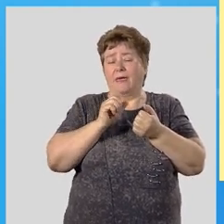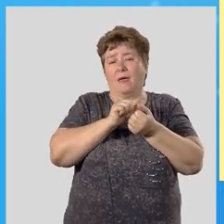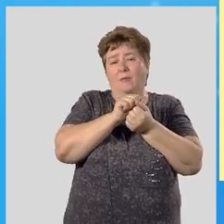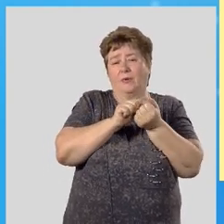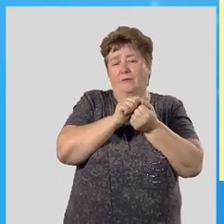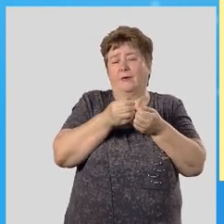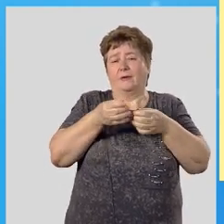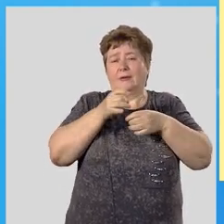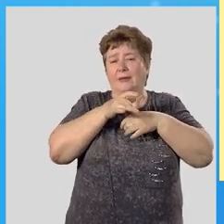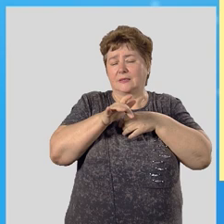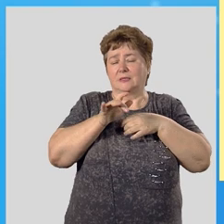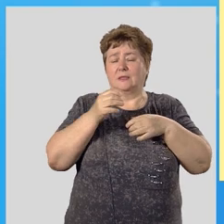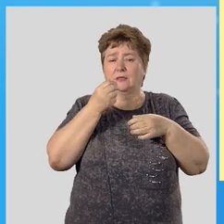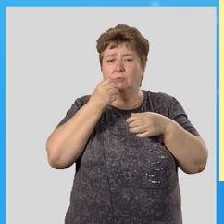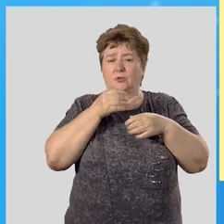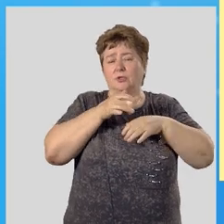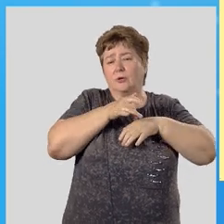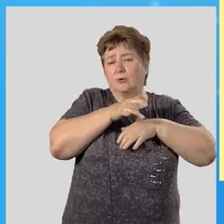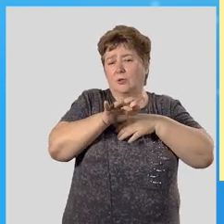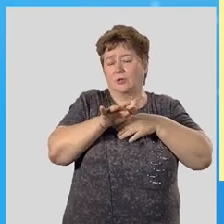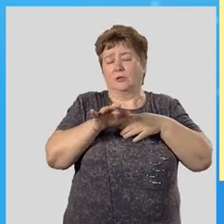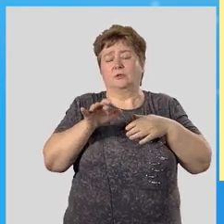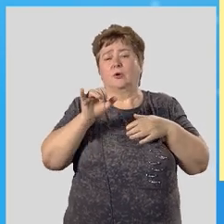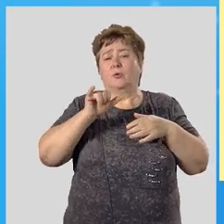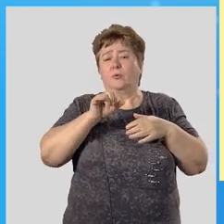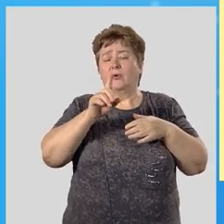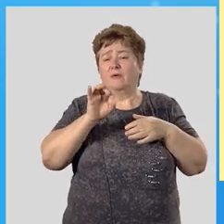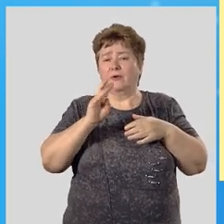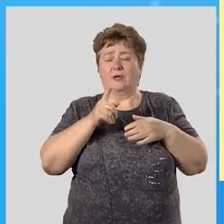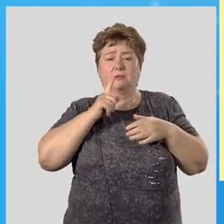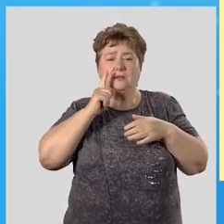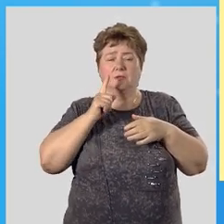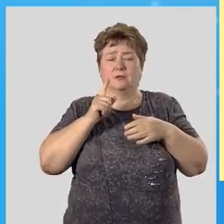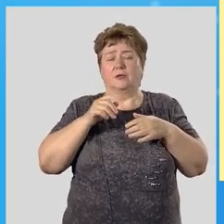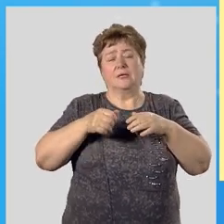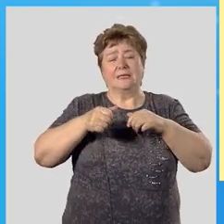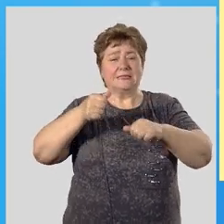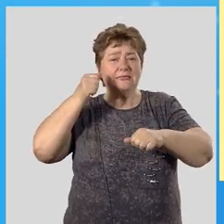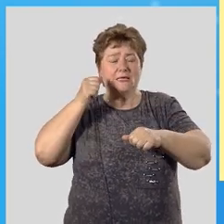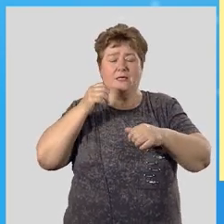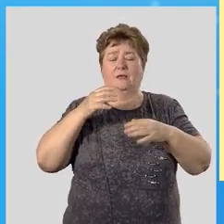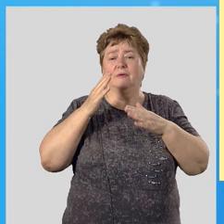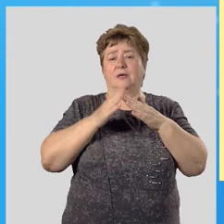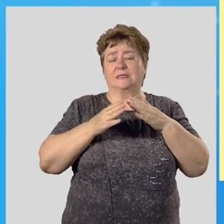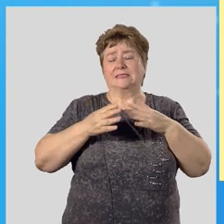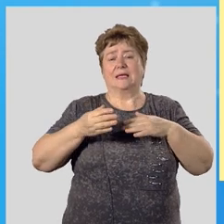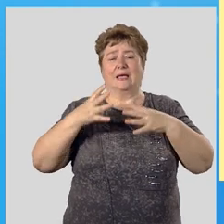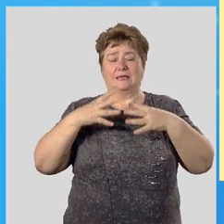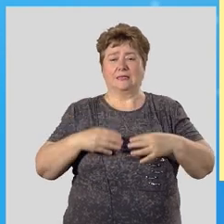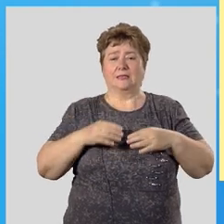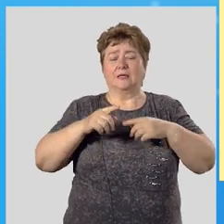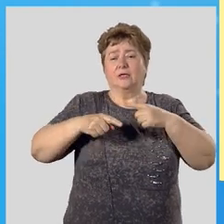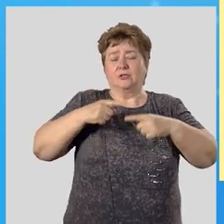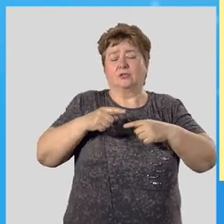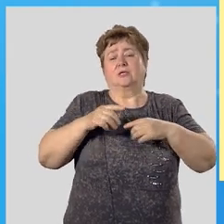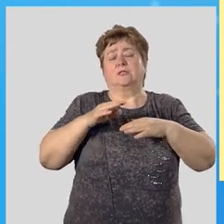Непереваренные остатки пищи удаляются у эвглены зеленой у заднего конца тела через